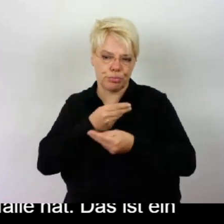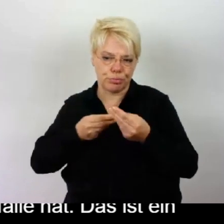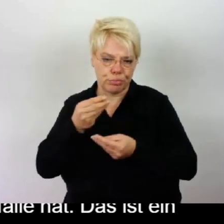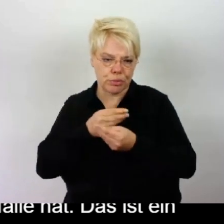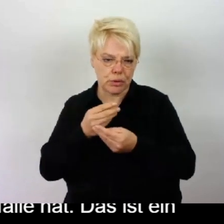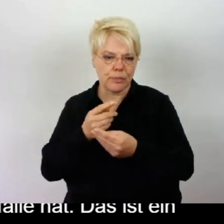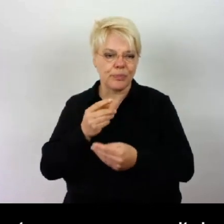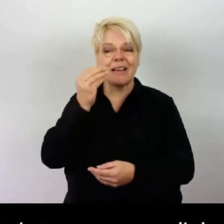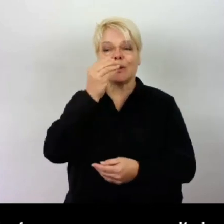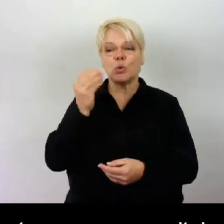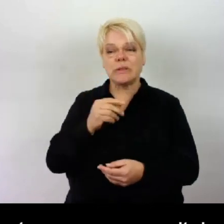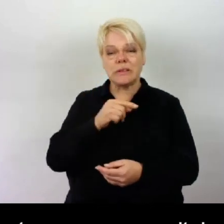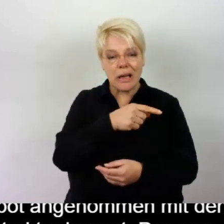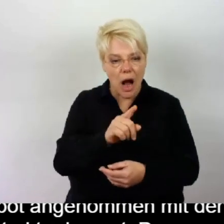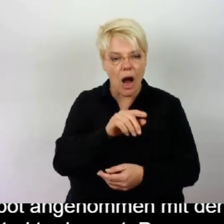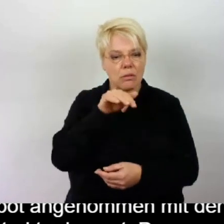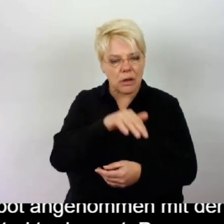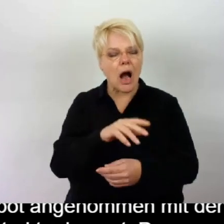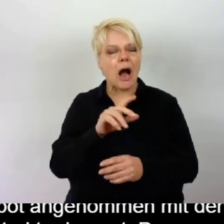Cordula Diekmann, dpa.